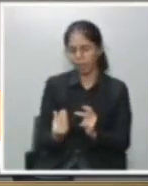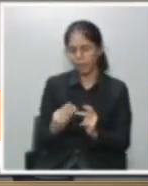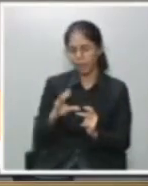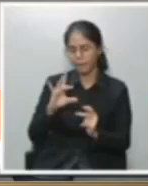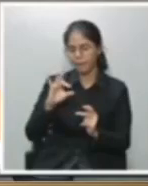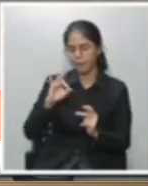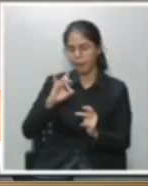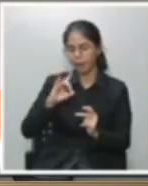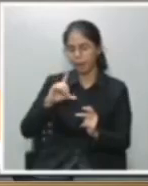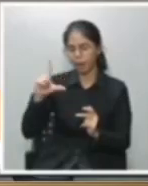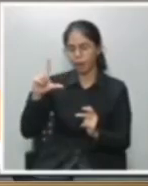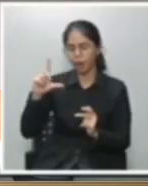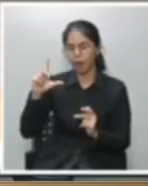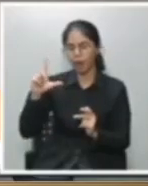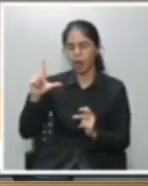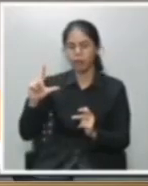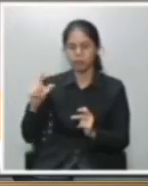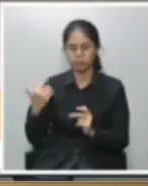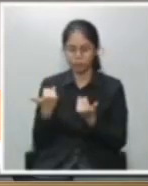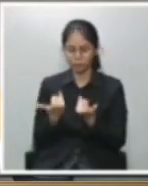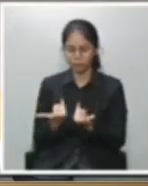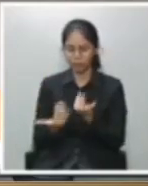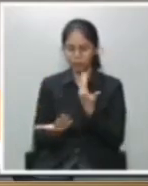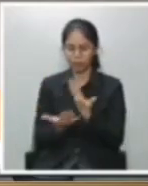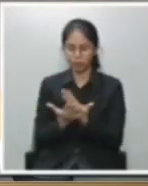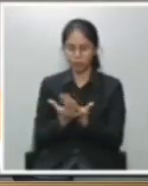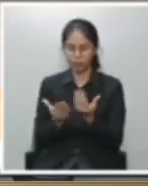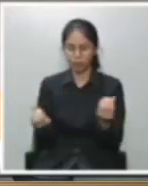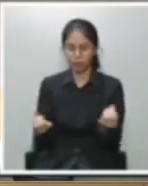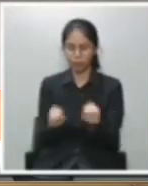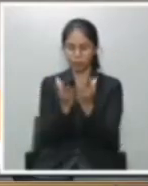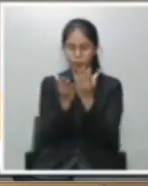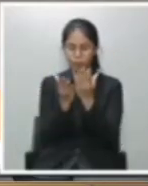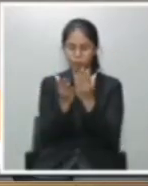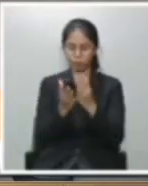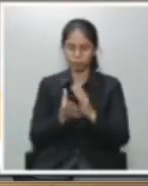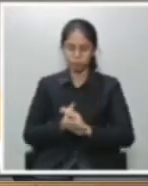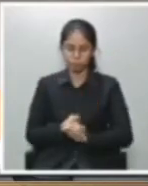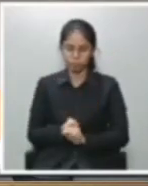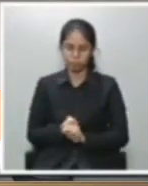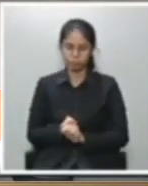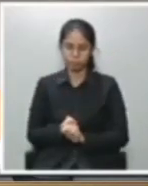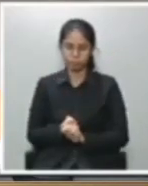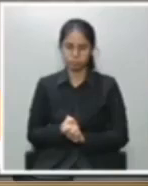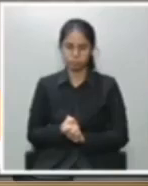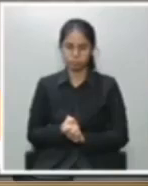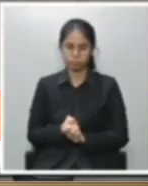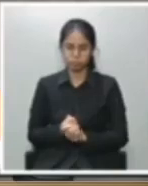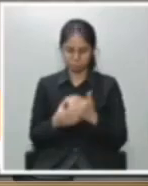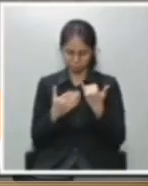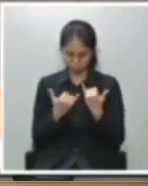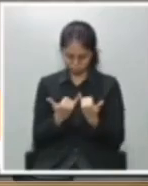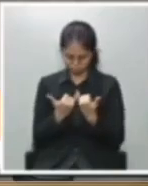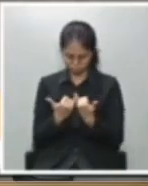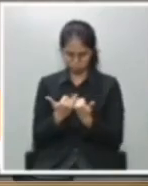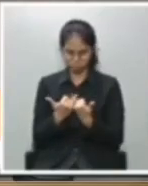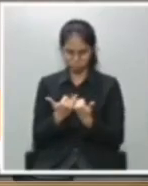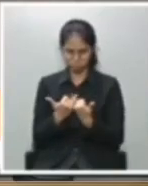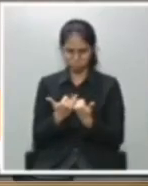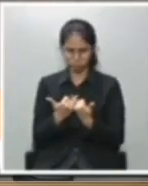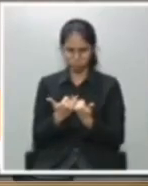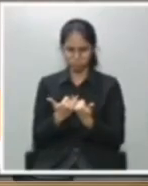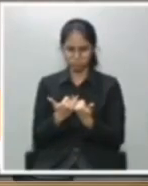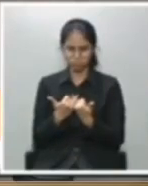หมดเลยพลังเหล่านี้วันนี้ยึดอำนาจคราวนี้สมบูรณ์แบบจริงๆวันนี้เราไม่มีนักการ